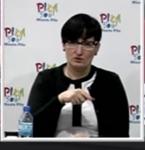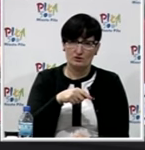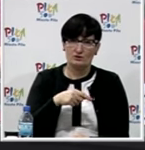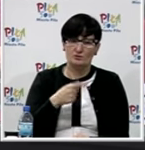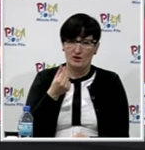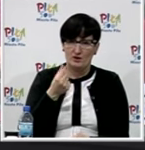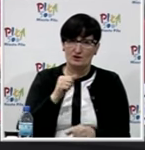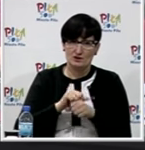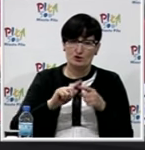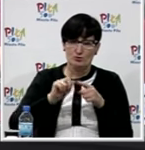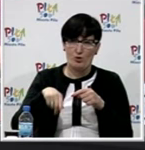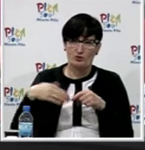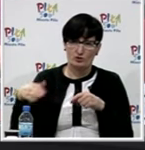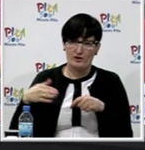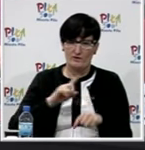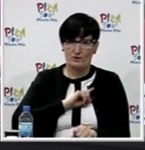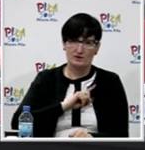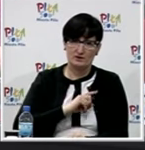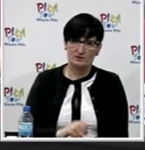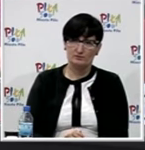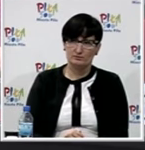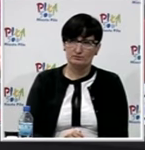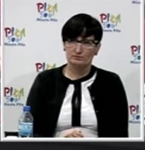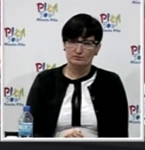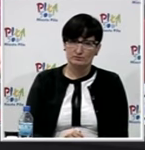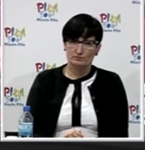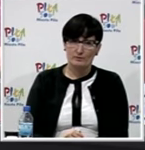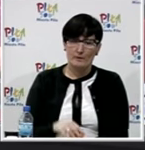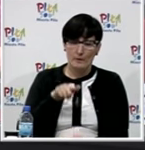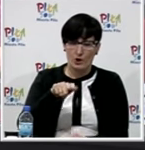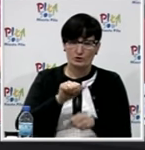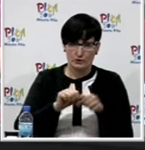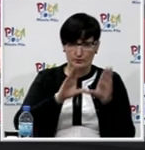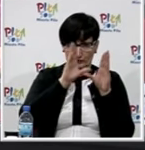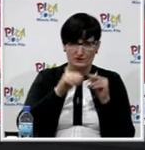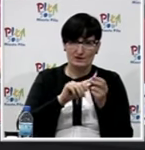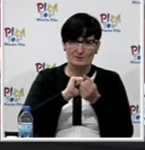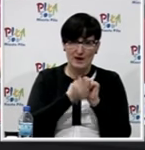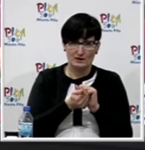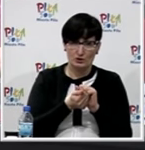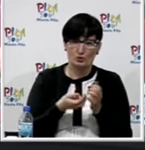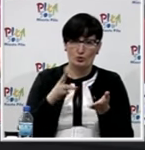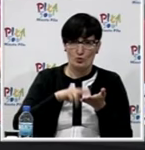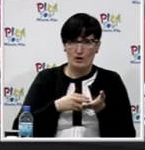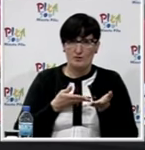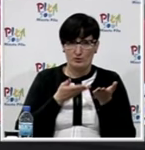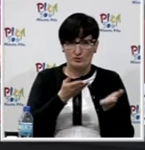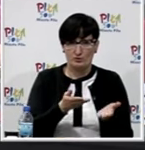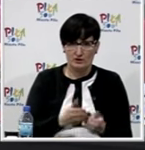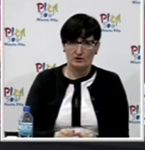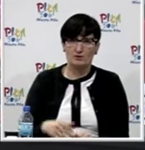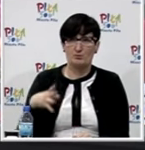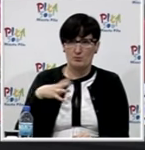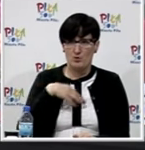również uzasadnione. Proszę Państwa, to są wszystkie zmiany, które proponujemy. Dzisiaj została Państwu również przekazana